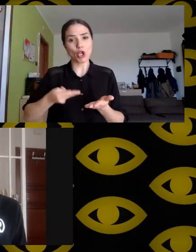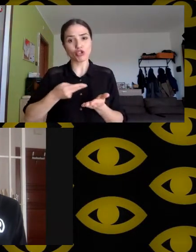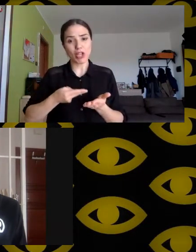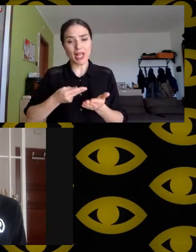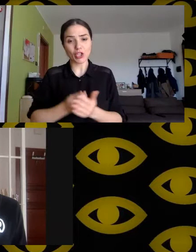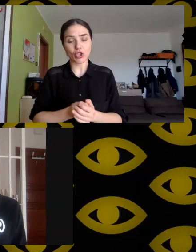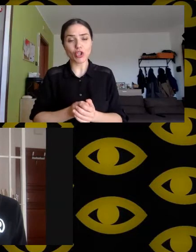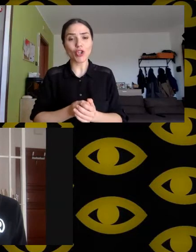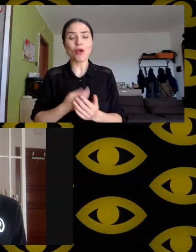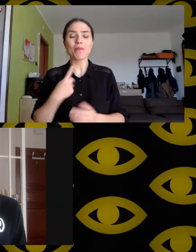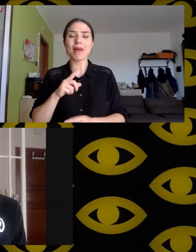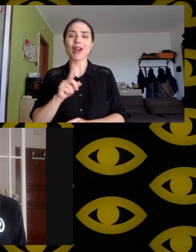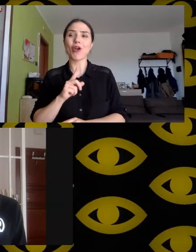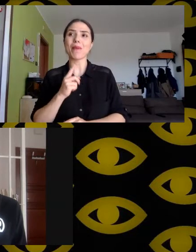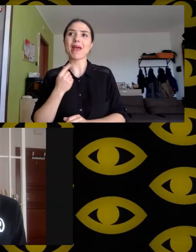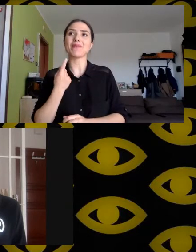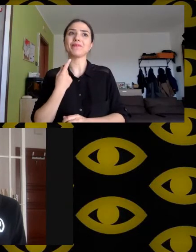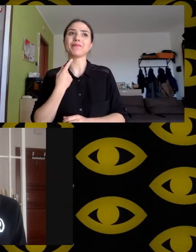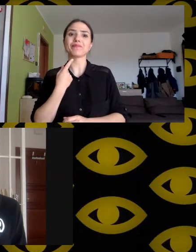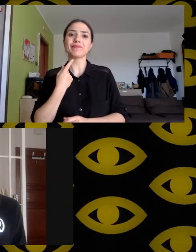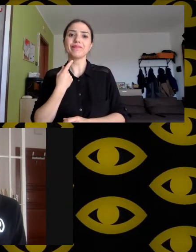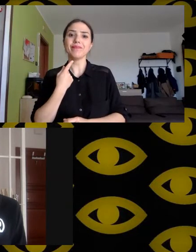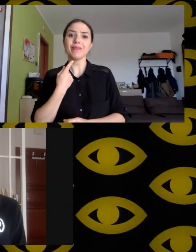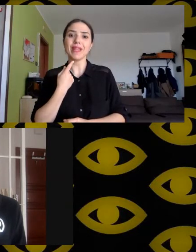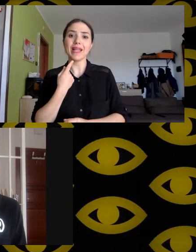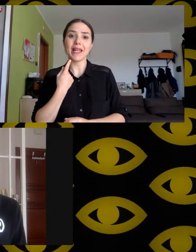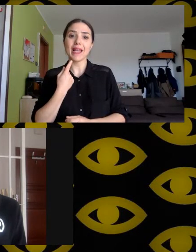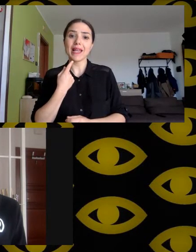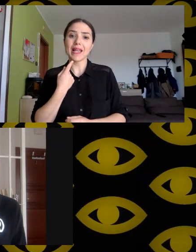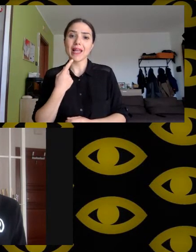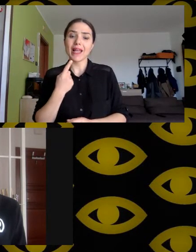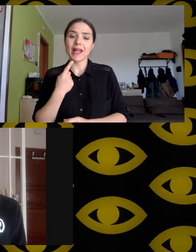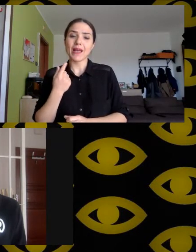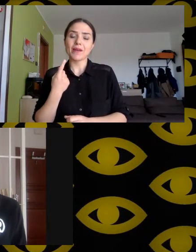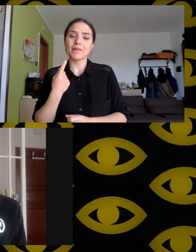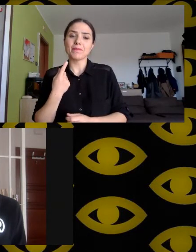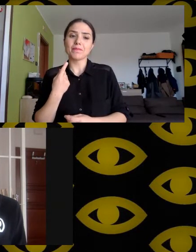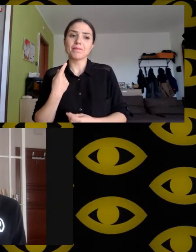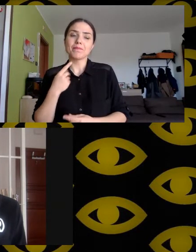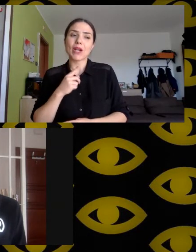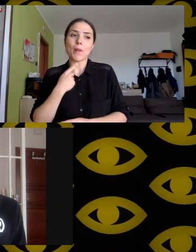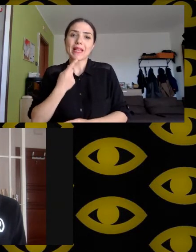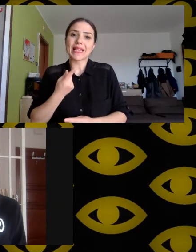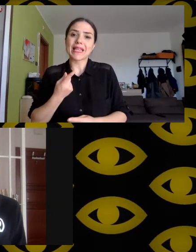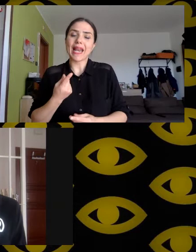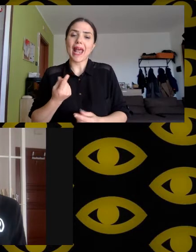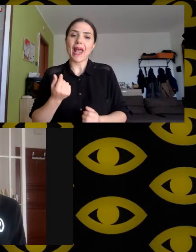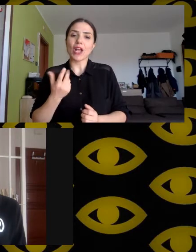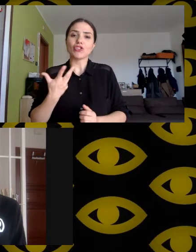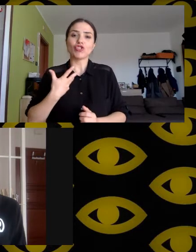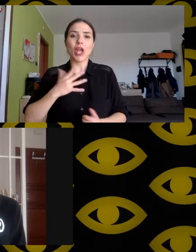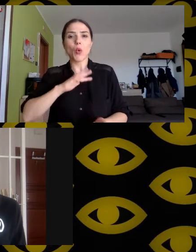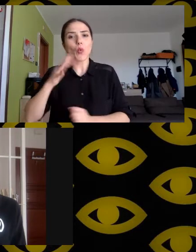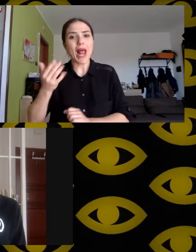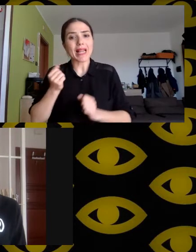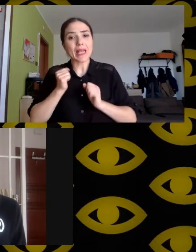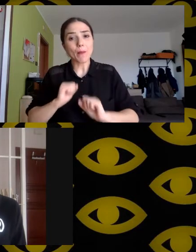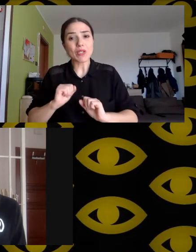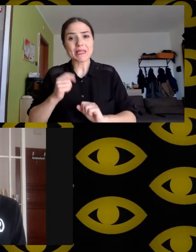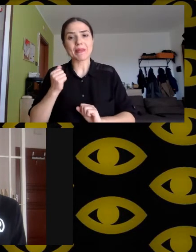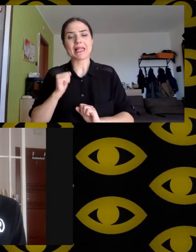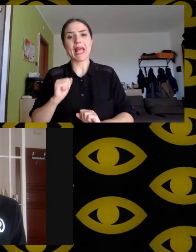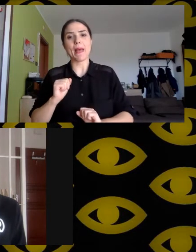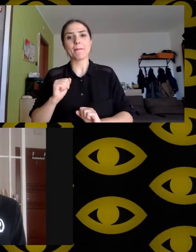sotto forma appunto di gadget quello che può essere un'altra possibilità, oltre la musica, di raccogliere